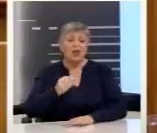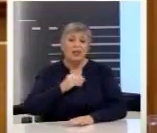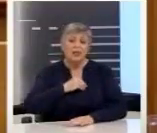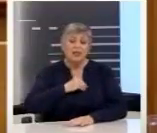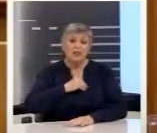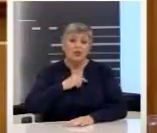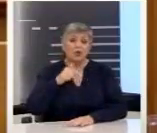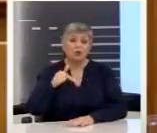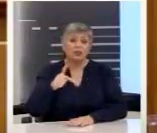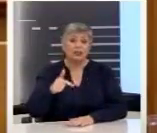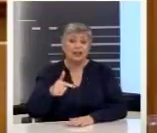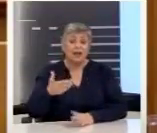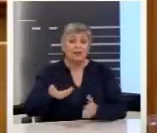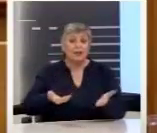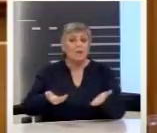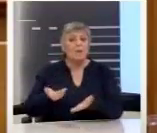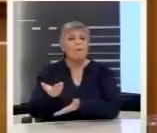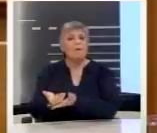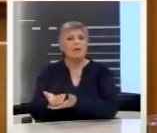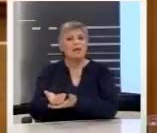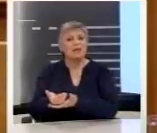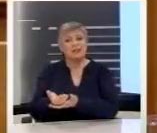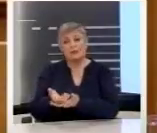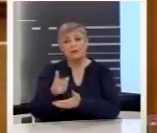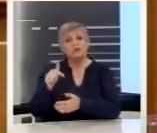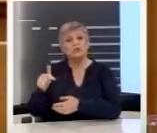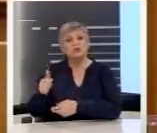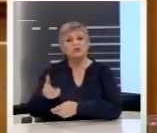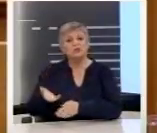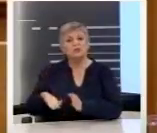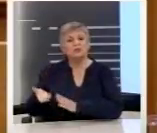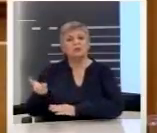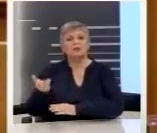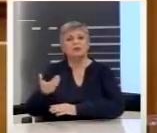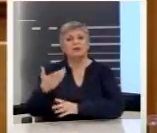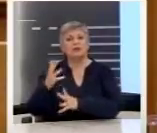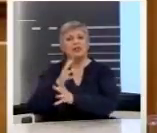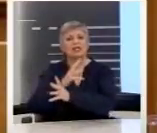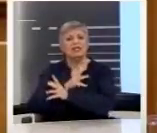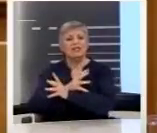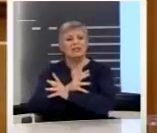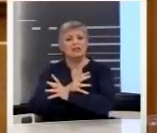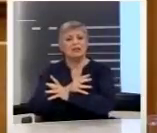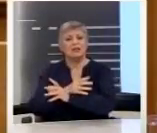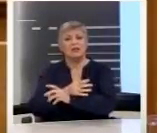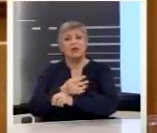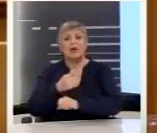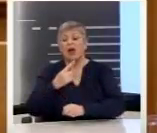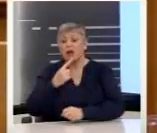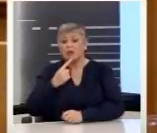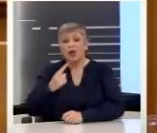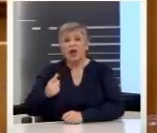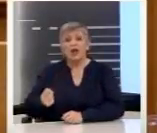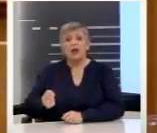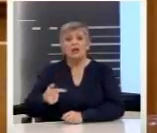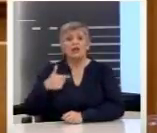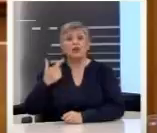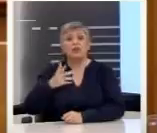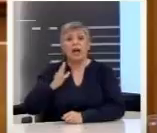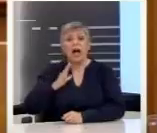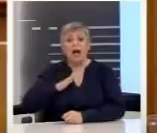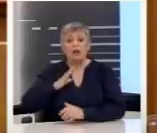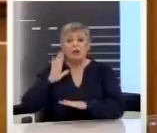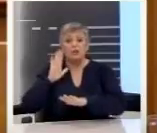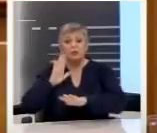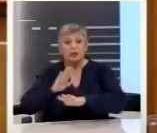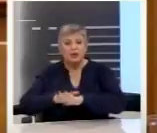την οποία υποβάλλαν κατά της εισαγγελέως, έκρινε ότι δεν υπάρχει φυσικός αυτούργος. Άρα δεν υπάρχει και